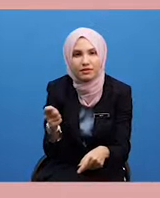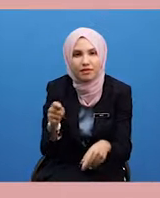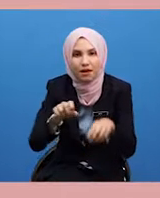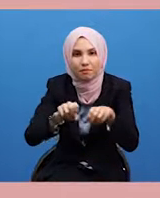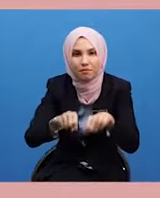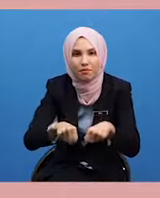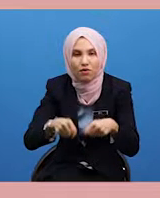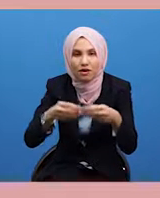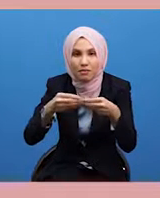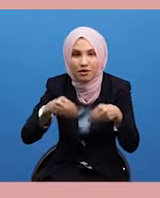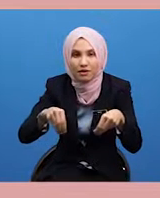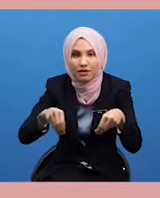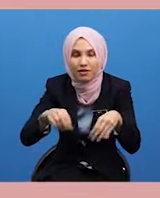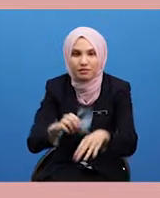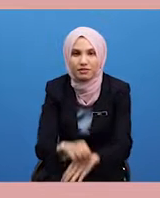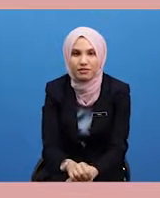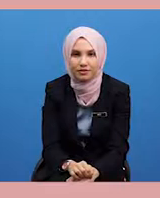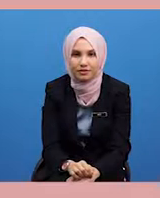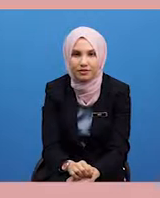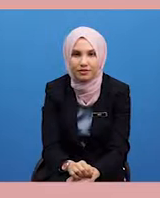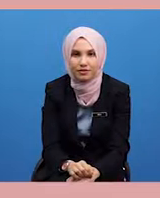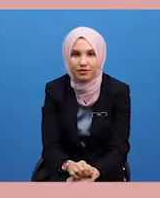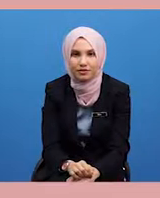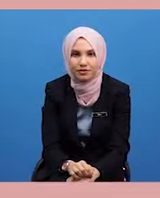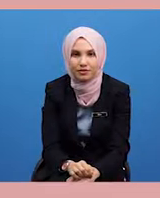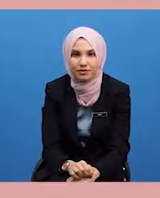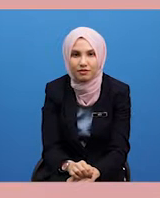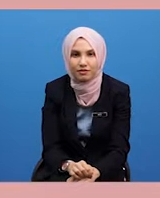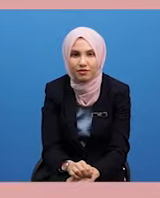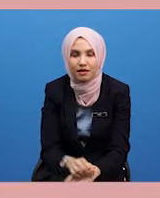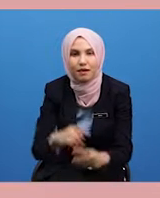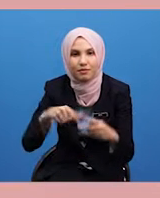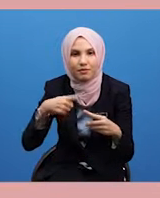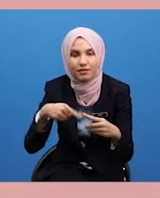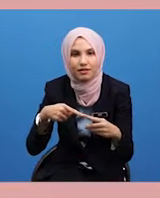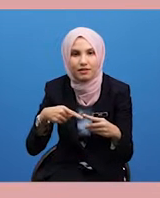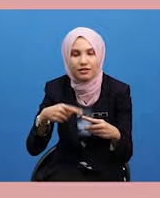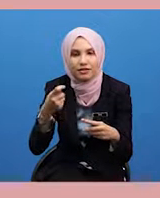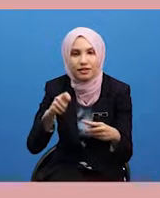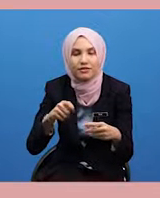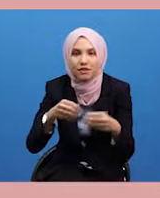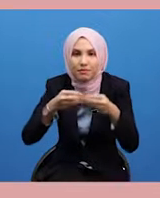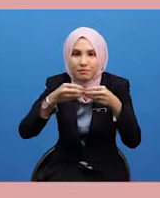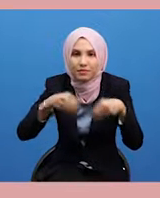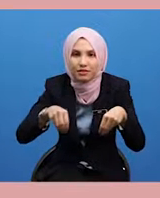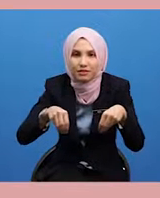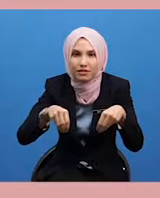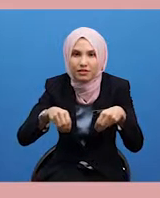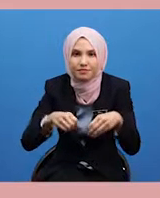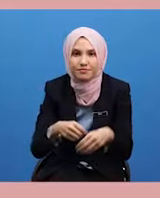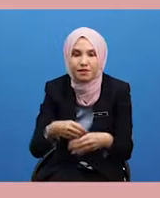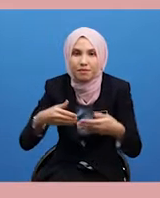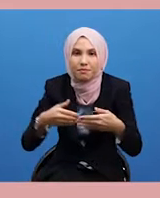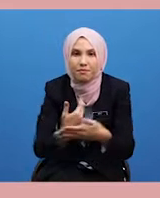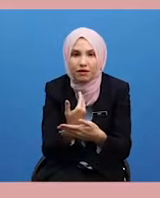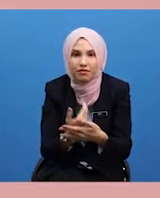menyebabkan testa boleh merekah dan pecah. Apabila testa telah merekah dan pecah,